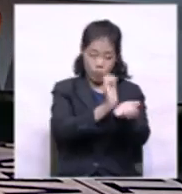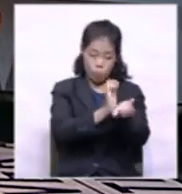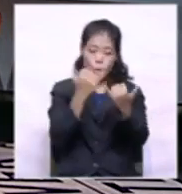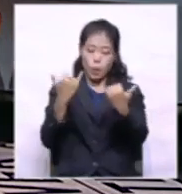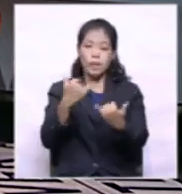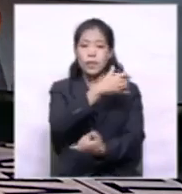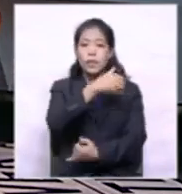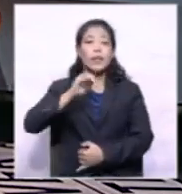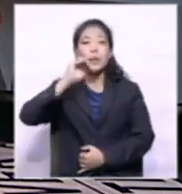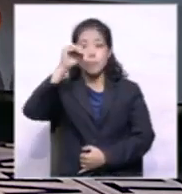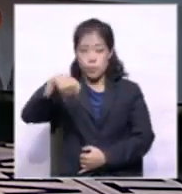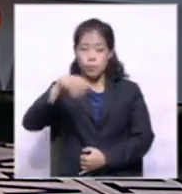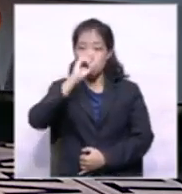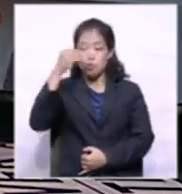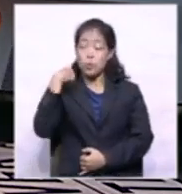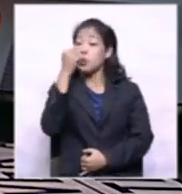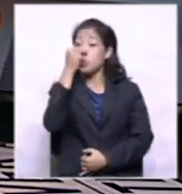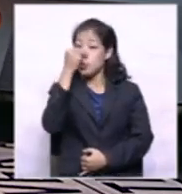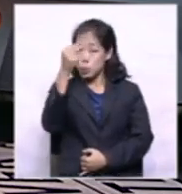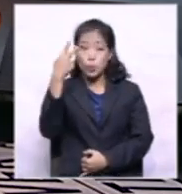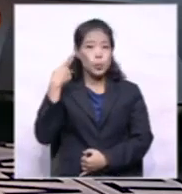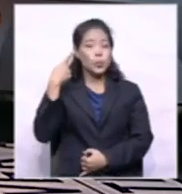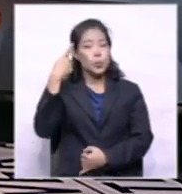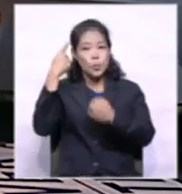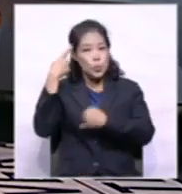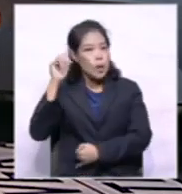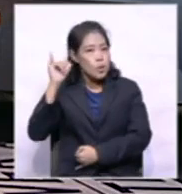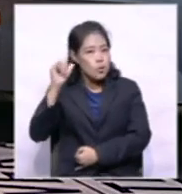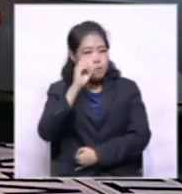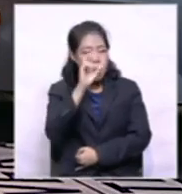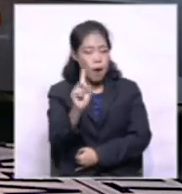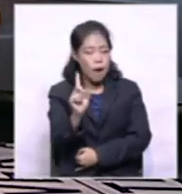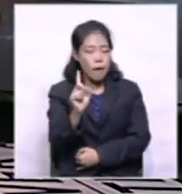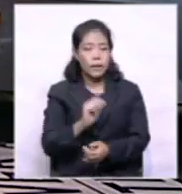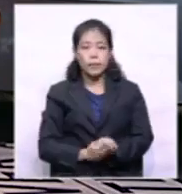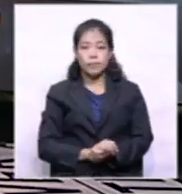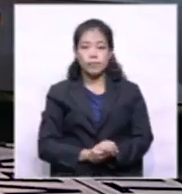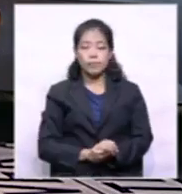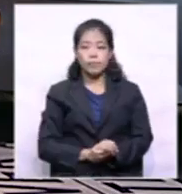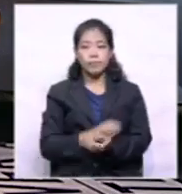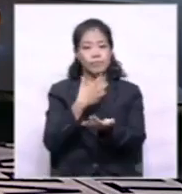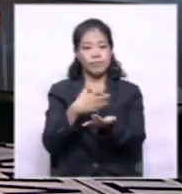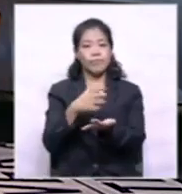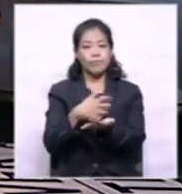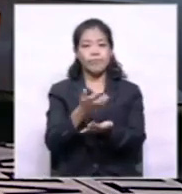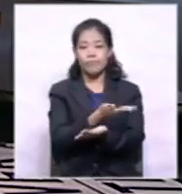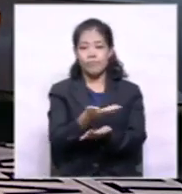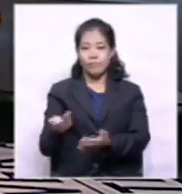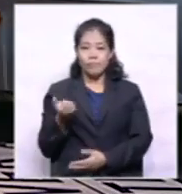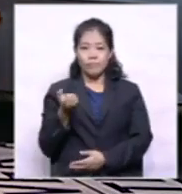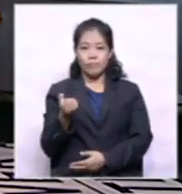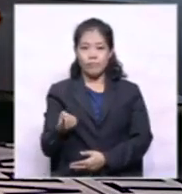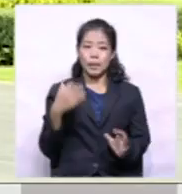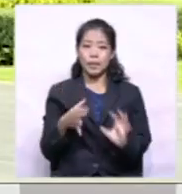นตรี ใช่ครับนายกได้ดูคลิปที่เกิดขึ้นแล้วเนี่ยนะครับเราไปติดตามความเคลื่อนไหวล่าสุดกับคุณอิสรภาพหนุนภักดีนะครับสดมาจากท